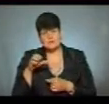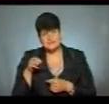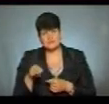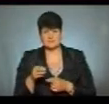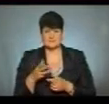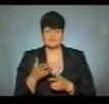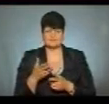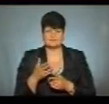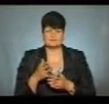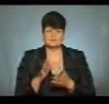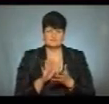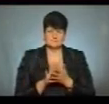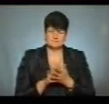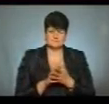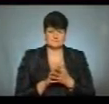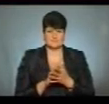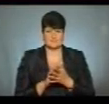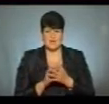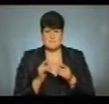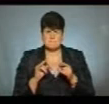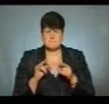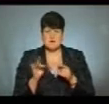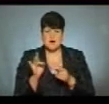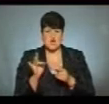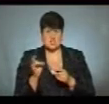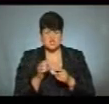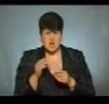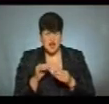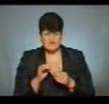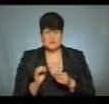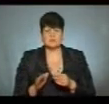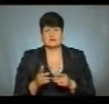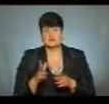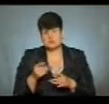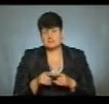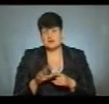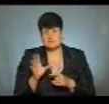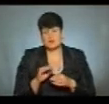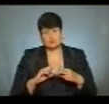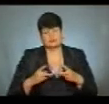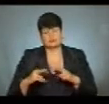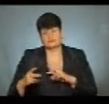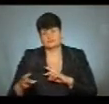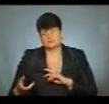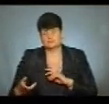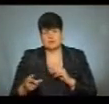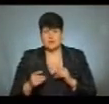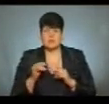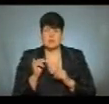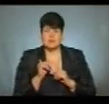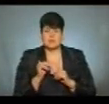проживілі, прослужили свій срок служби, значить, все це буде замінено і вплоть до,